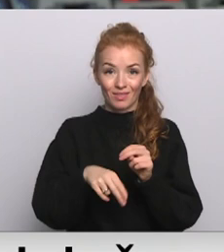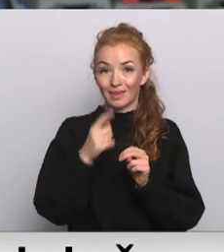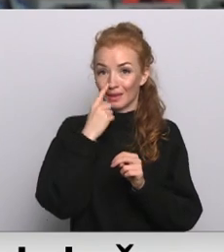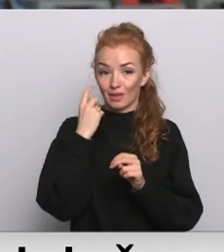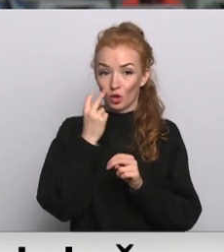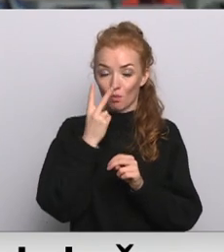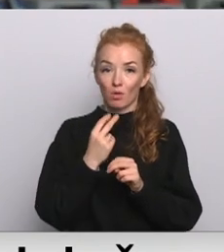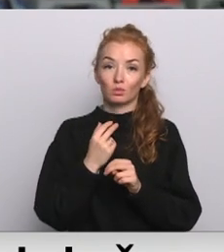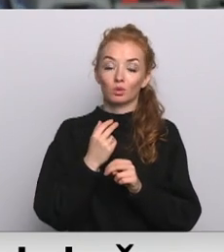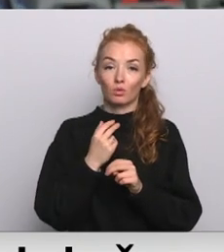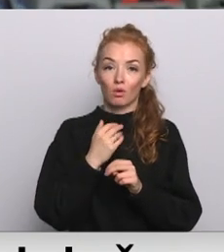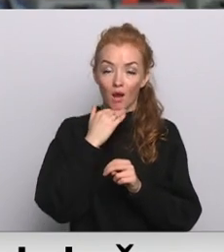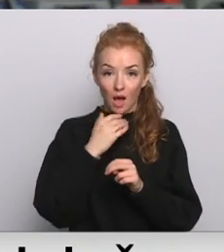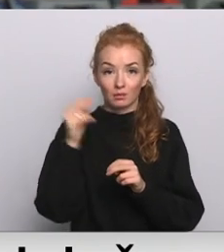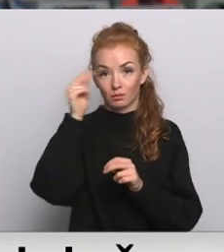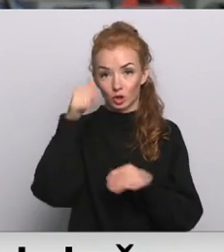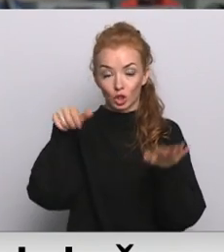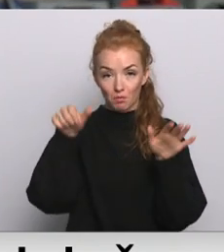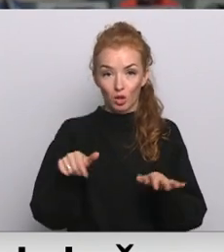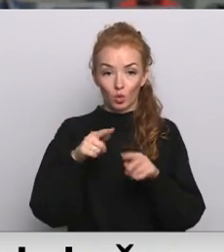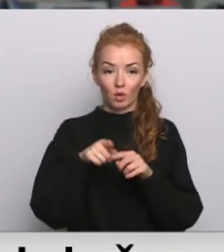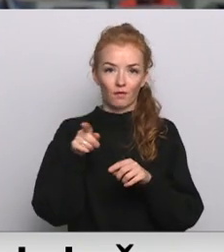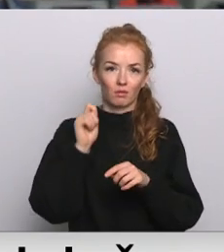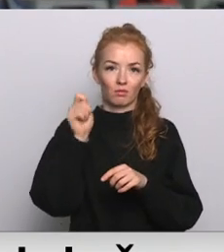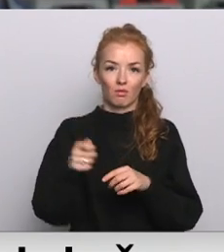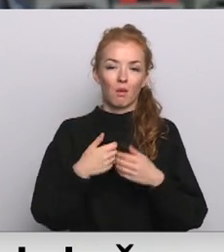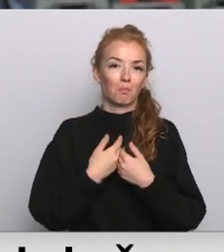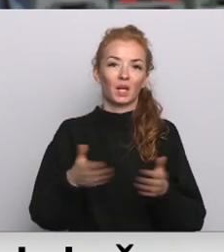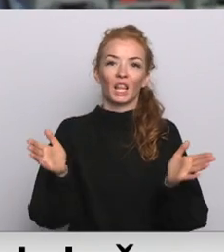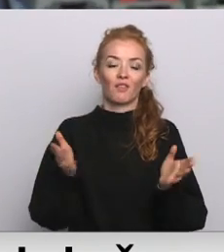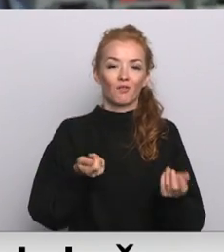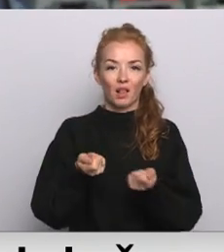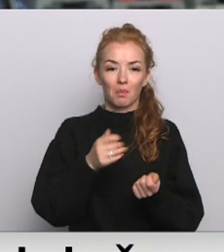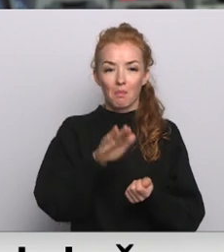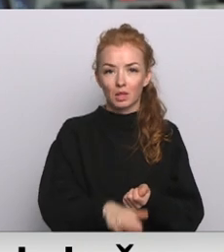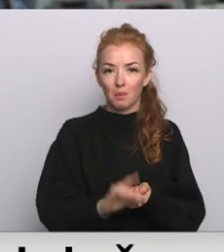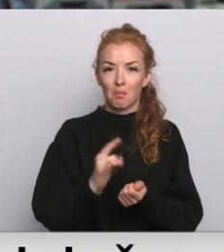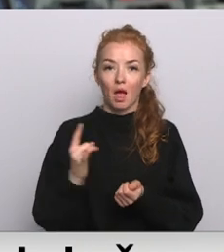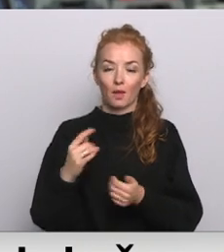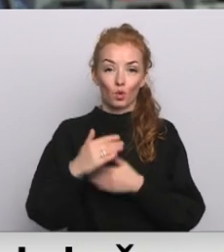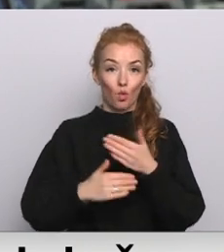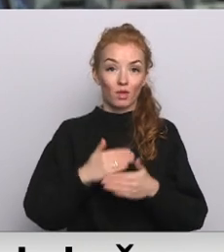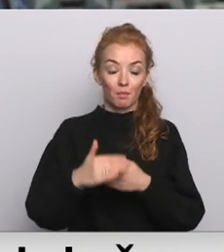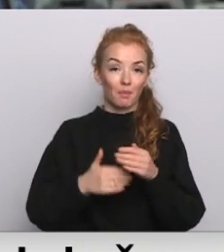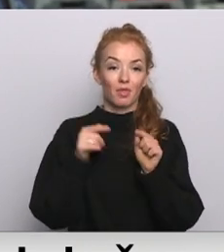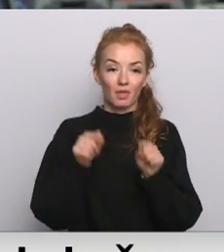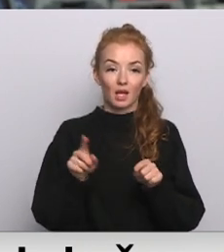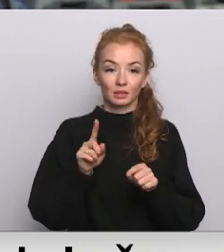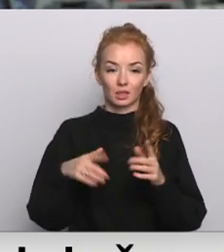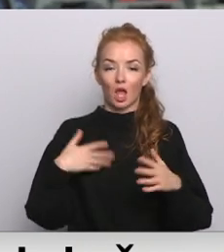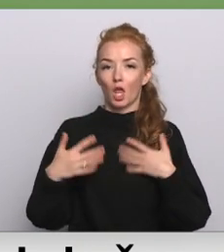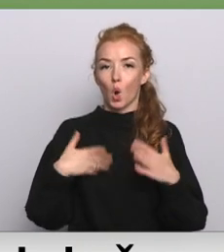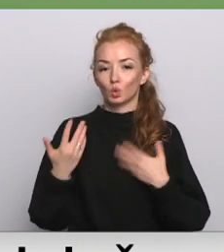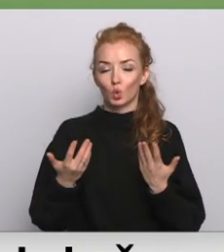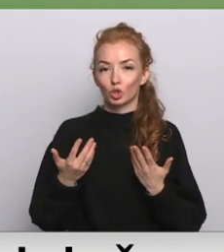Klasi, pusgadu ir izmācījies treneru kursos, un viņam ir atvērtas rokas vadīt maziem bērniem nodarbības, un tas ir